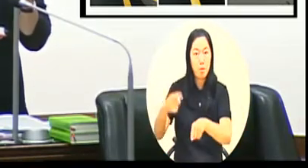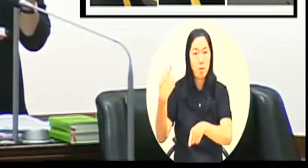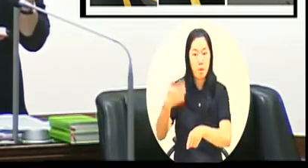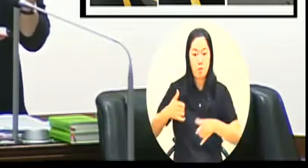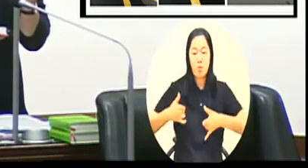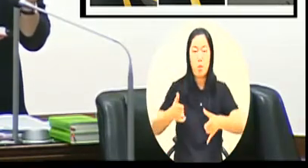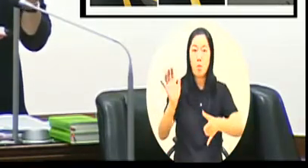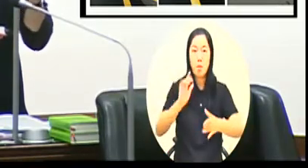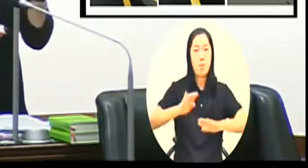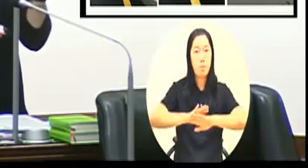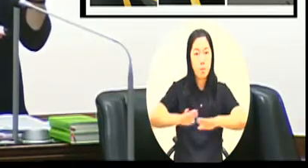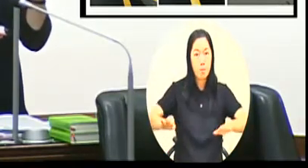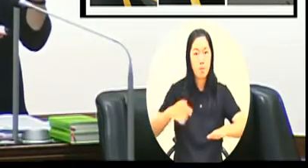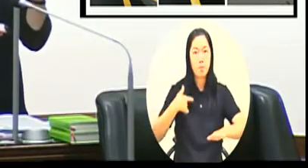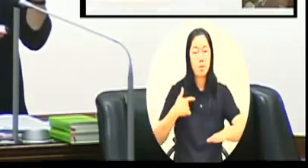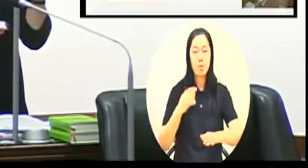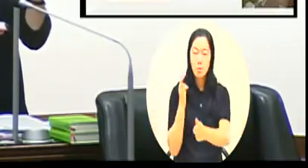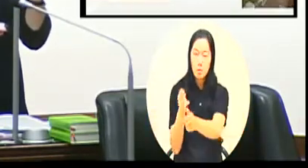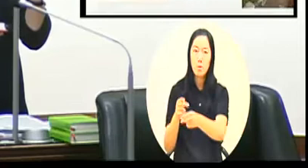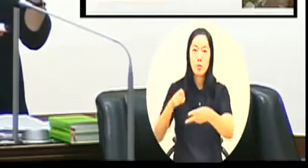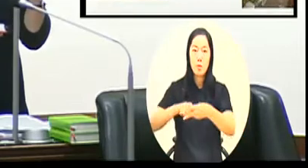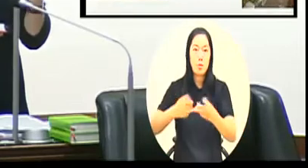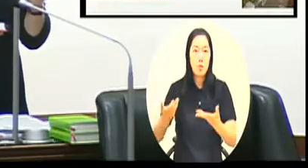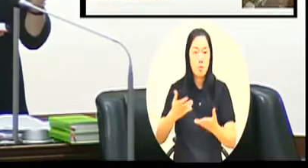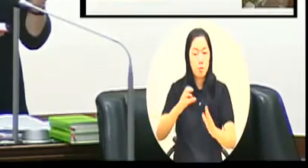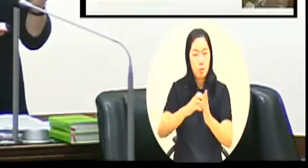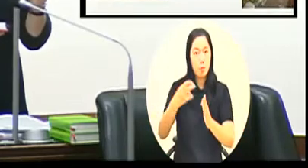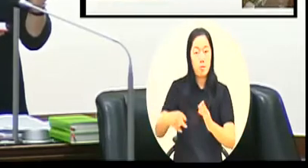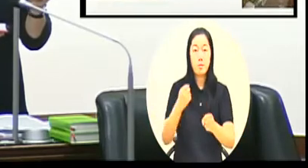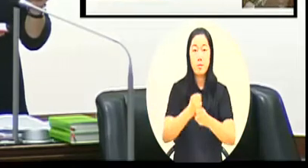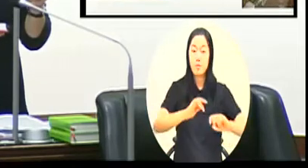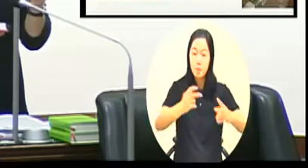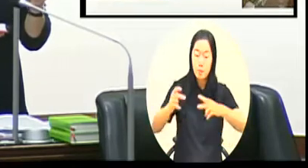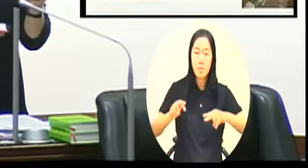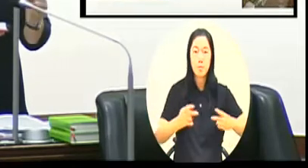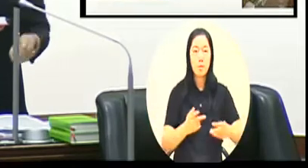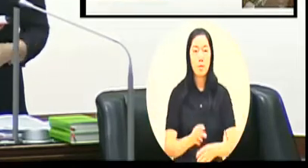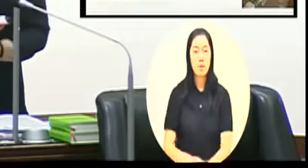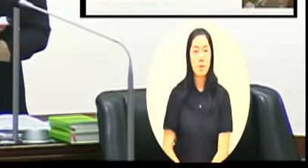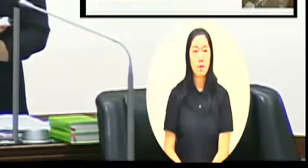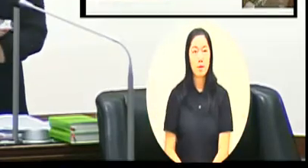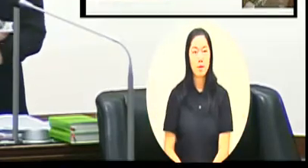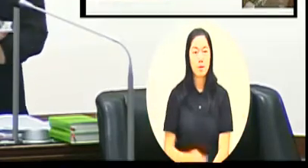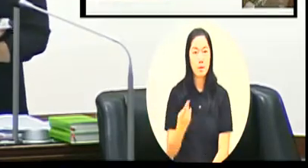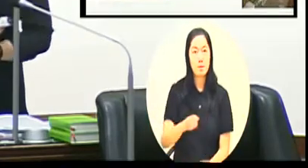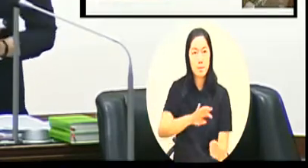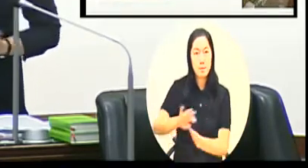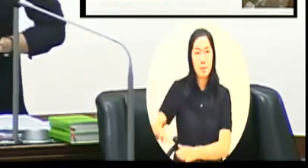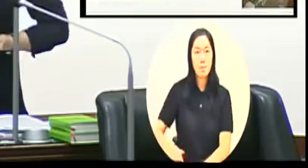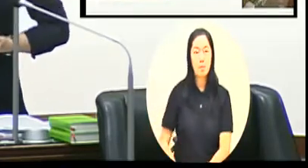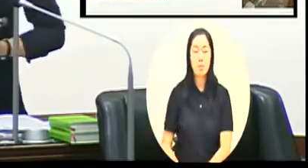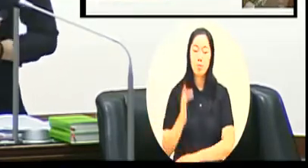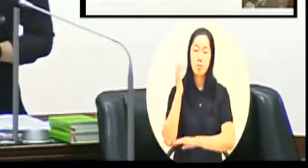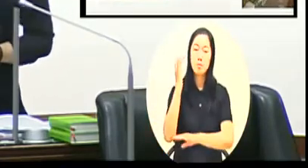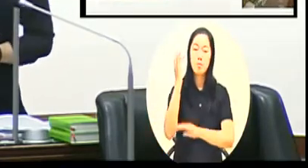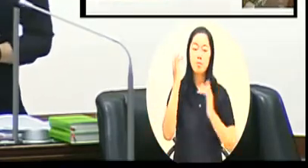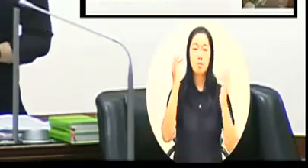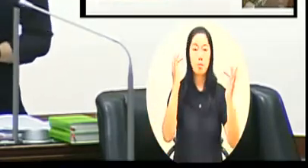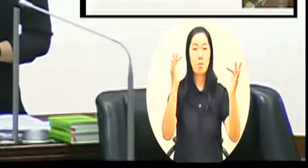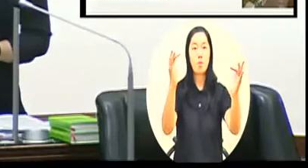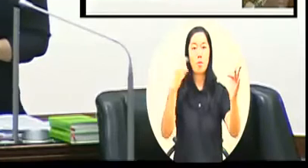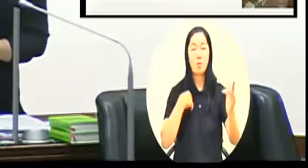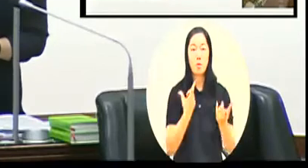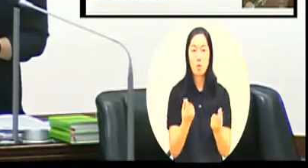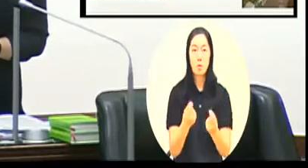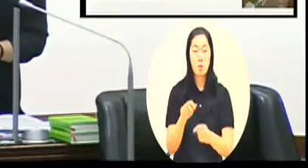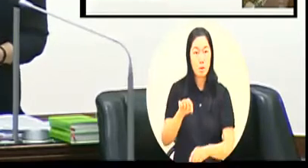请我们公务局来做一个改善。那再来就是我们的行道树，那行道树也是本席一直在